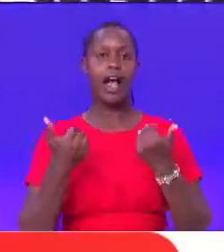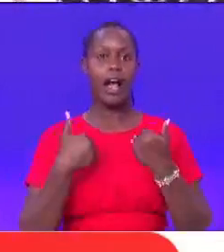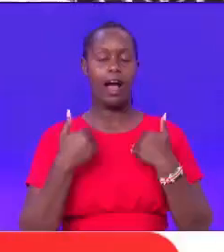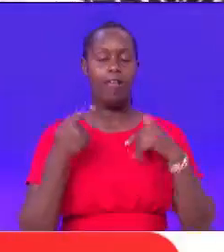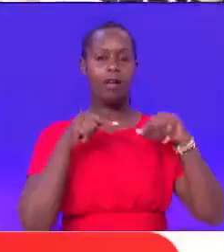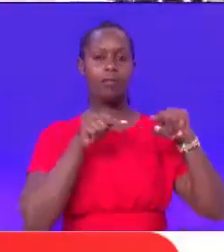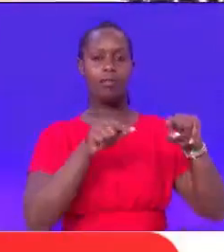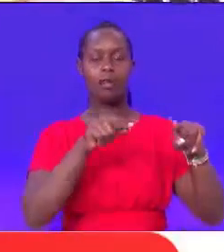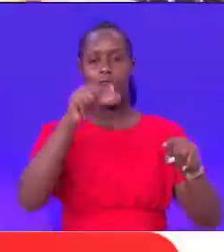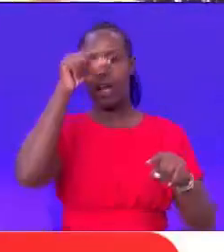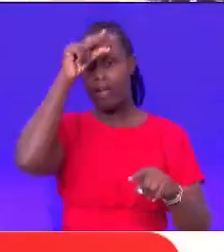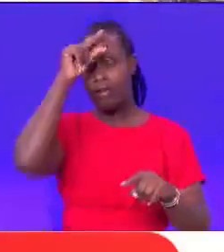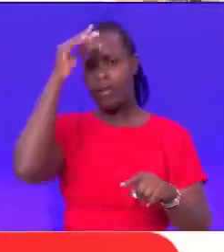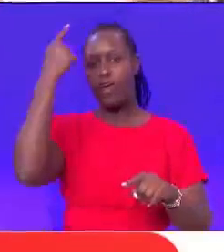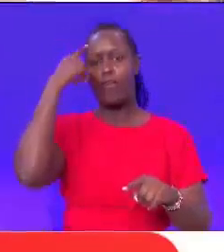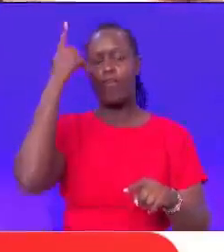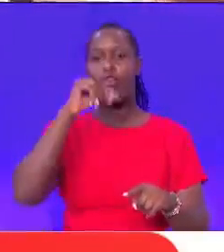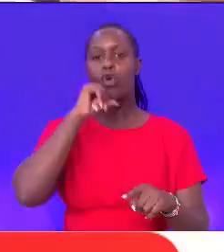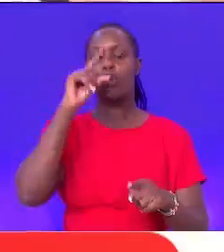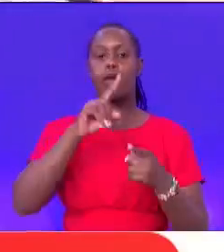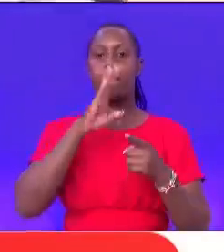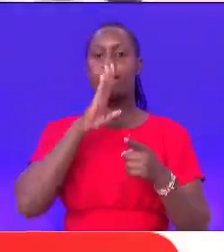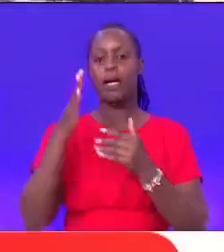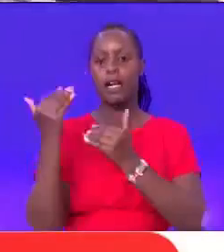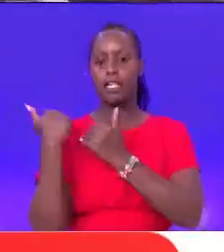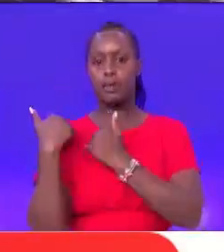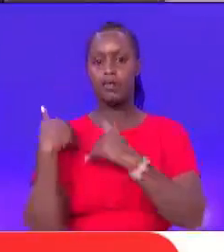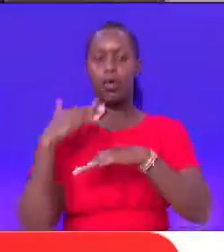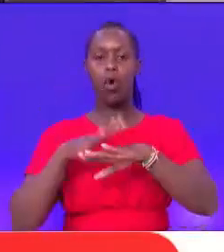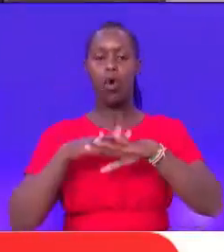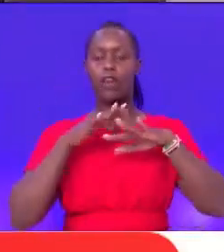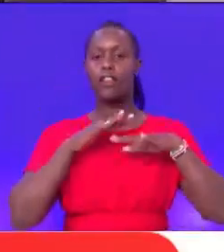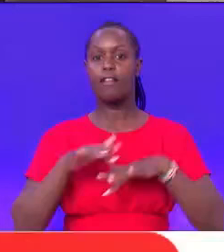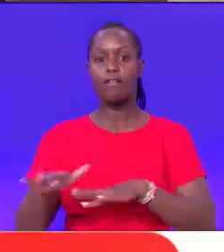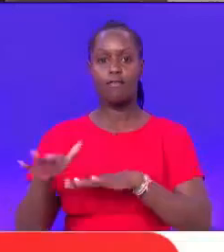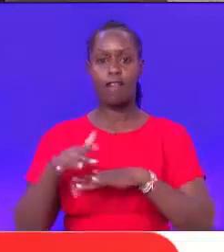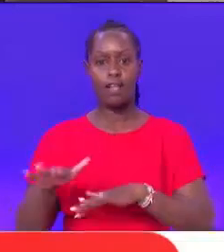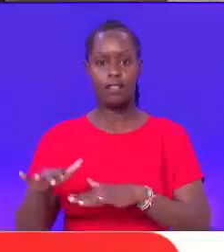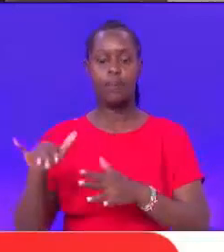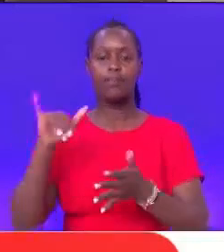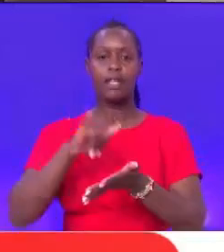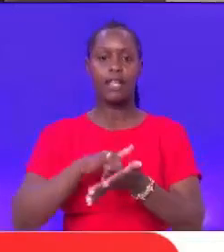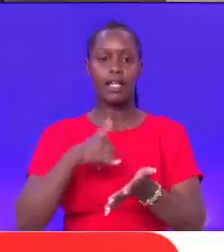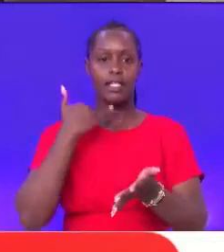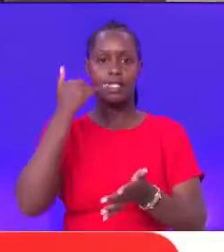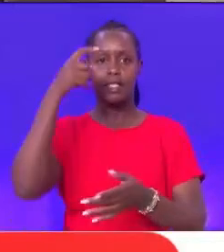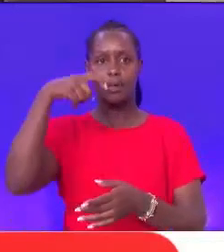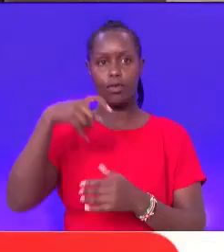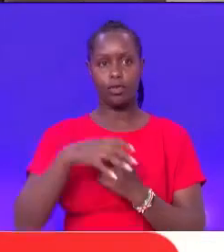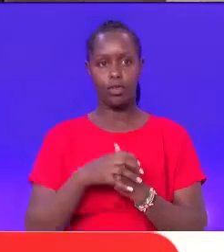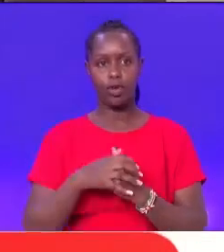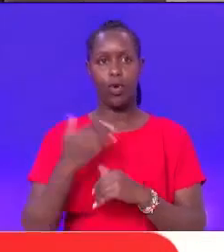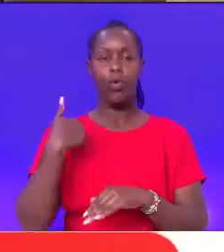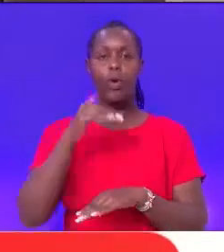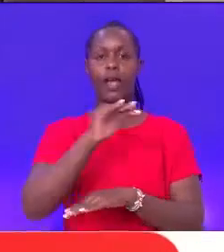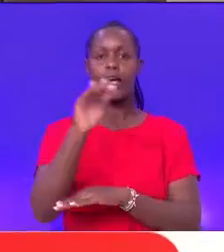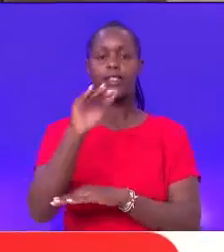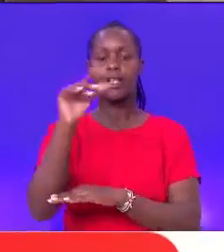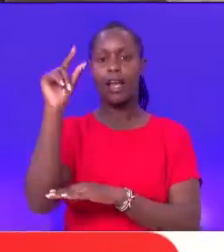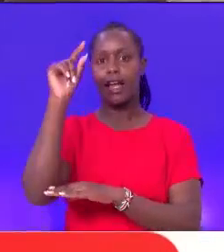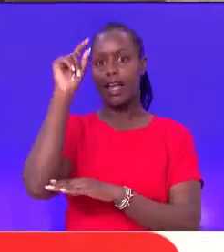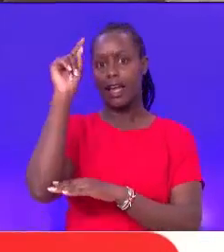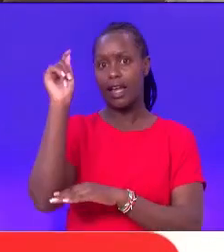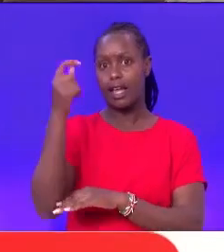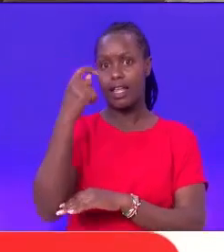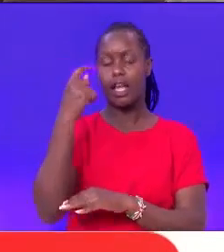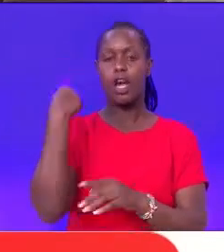kukosa kuwajibika swala la mafuriko kwa uzito unaostahili. We urge Kenya to fast track inspection of